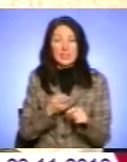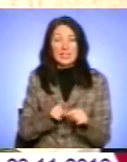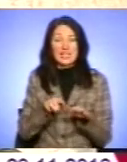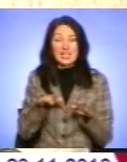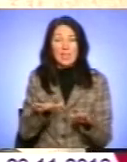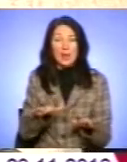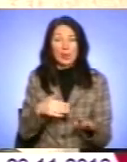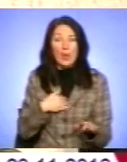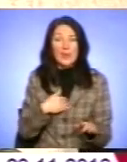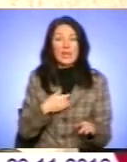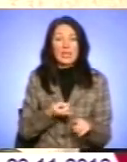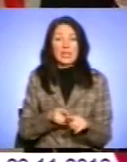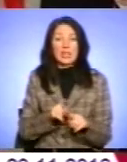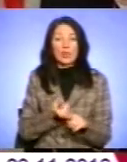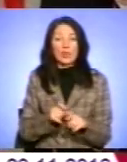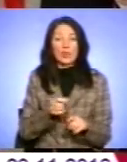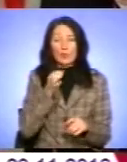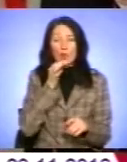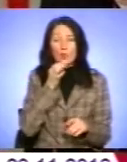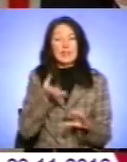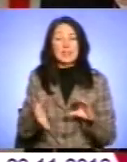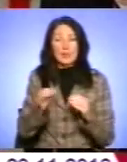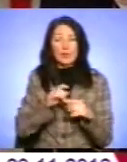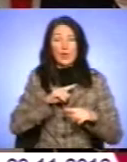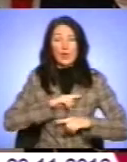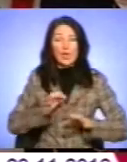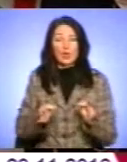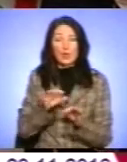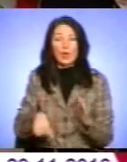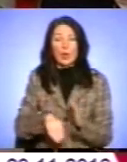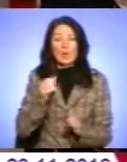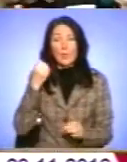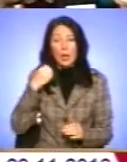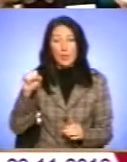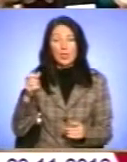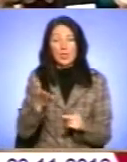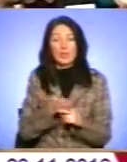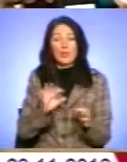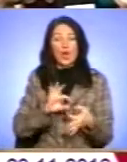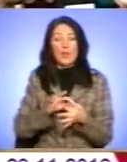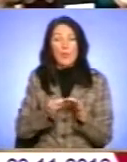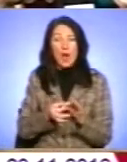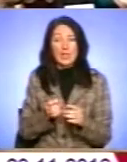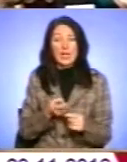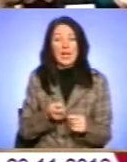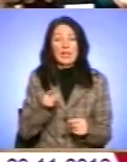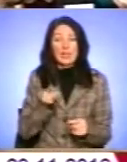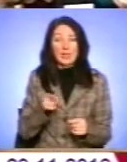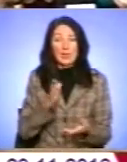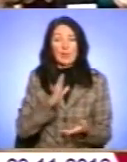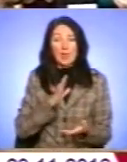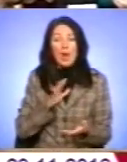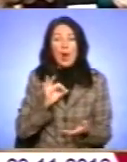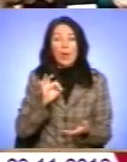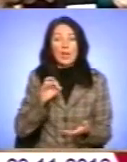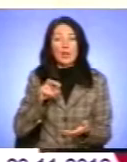заходи, і мені це дуже сподобалось. За підсумками фіналу журі обрало переможця альтернативної олімпіади. Ним став Олег